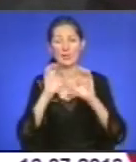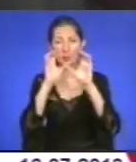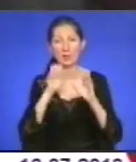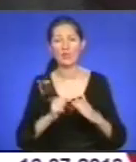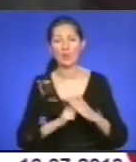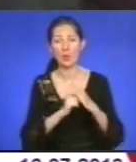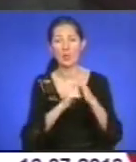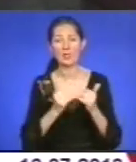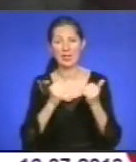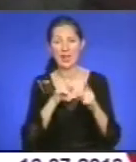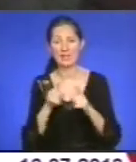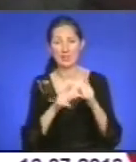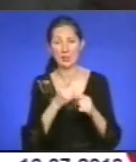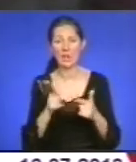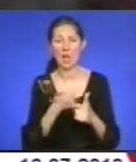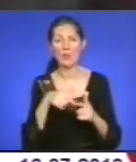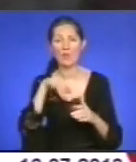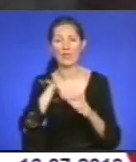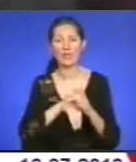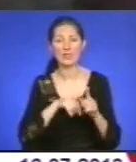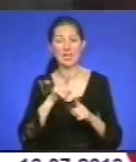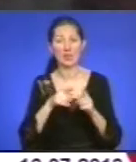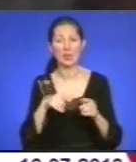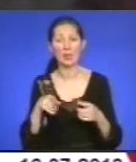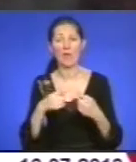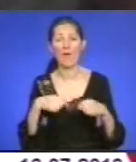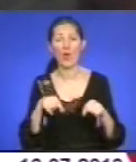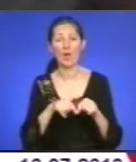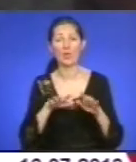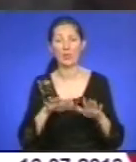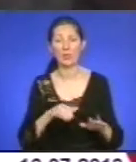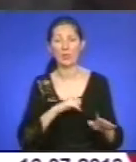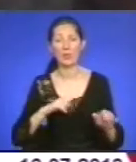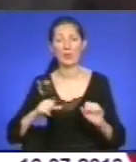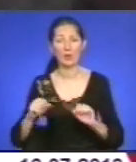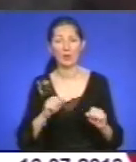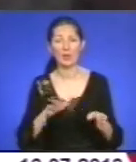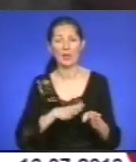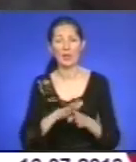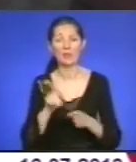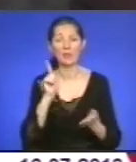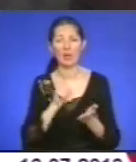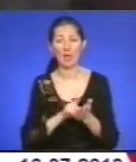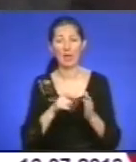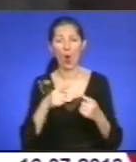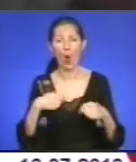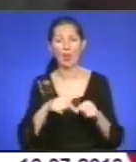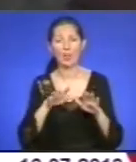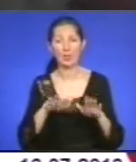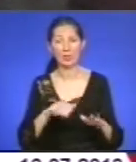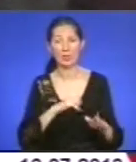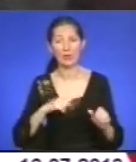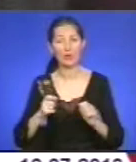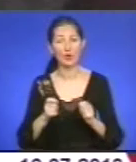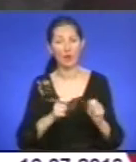бази для зміни або внесення реформи в органи місцевого самоврядування. наповнення повноважень органів місцевого самоврядування, щоб